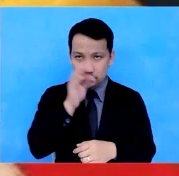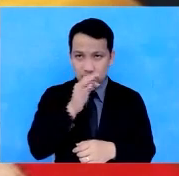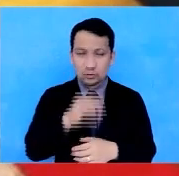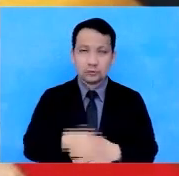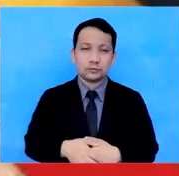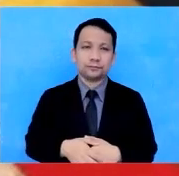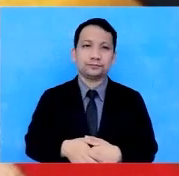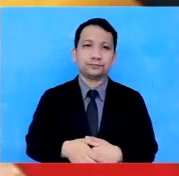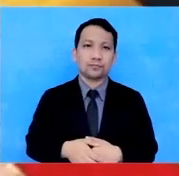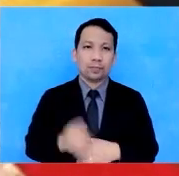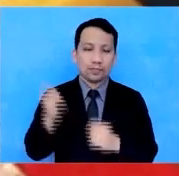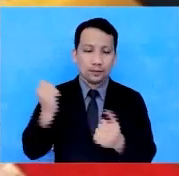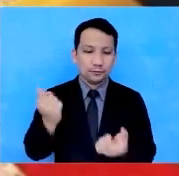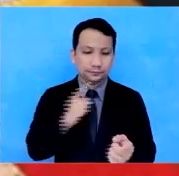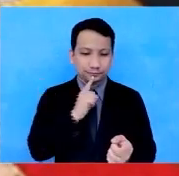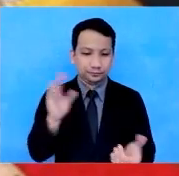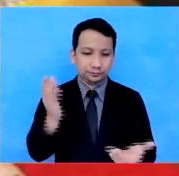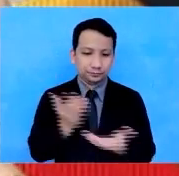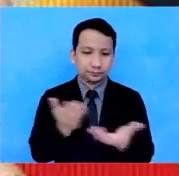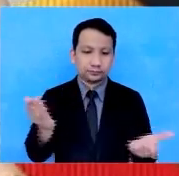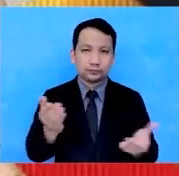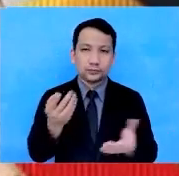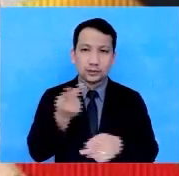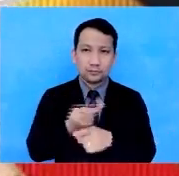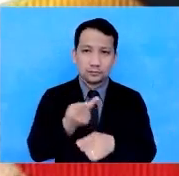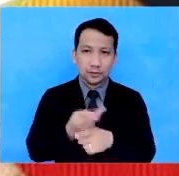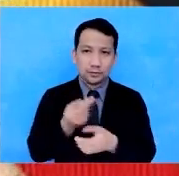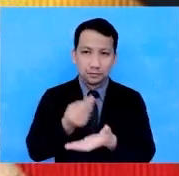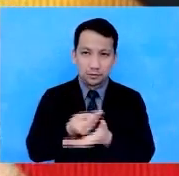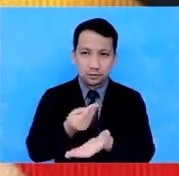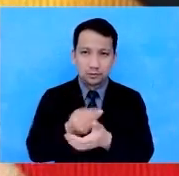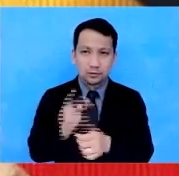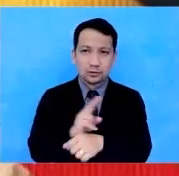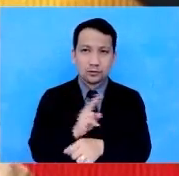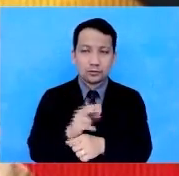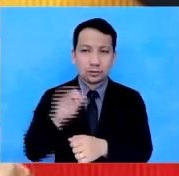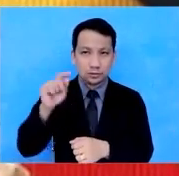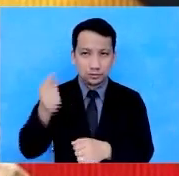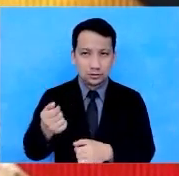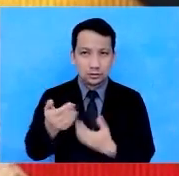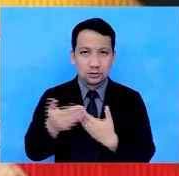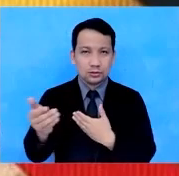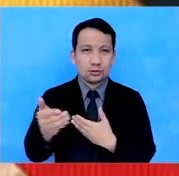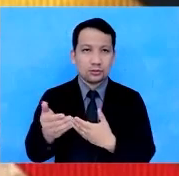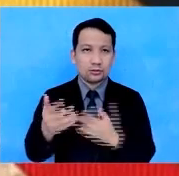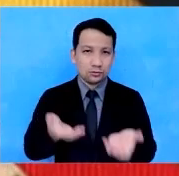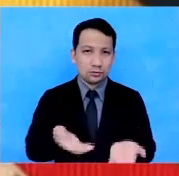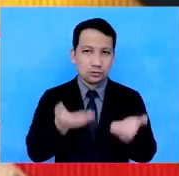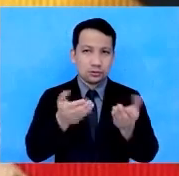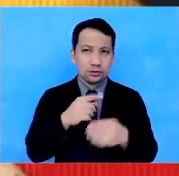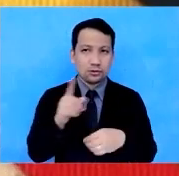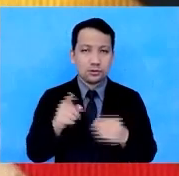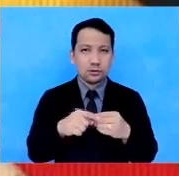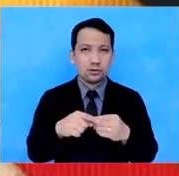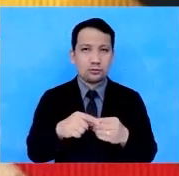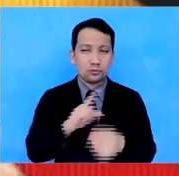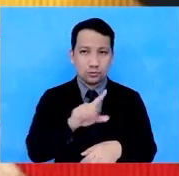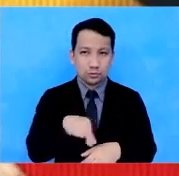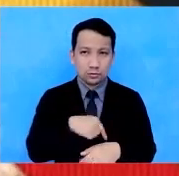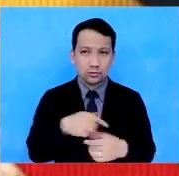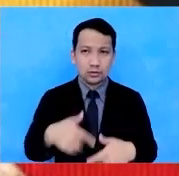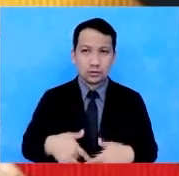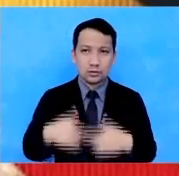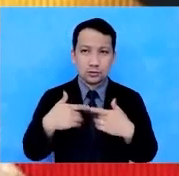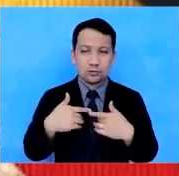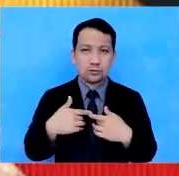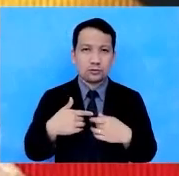And also we will ensure that every peso of taxes paid will become an investment in uplifting the quality of lives